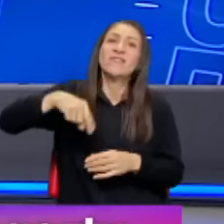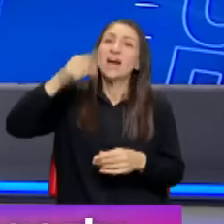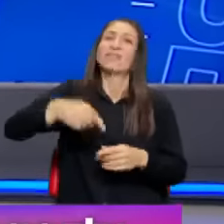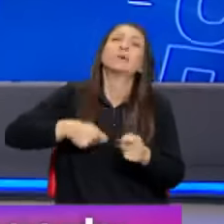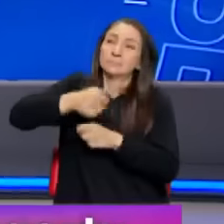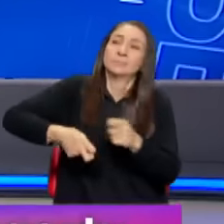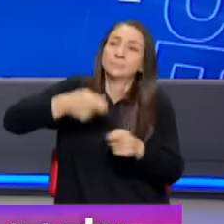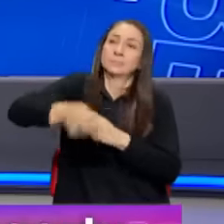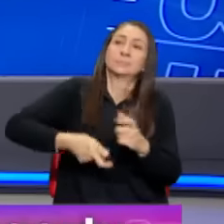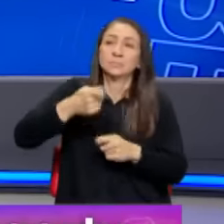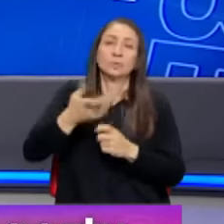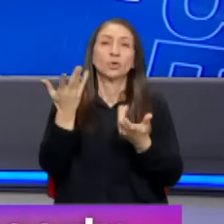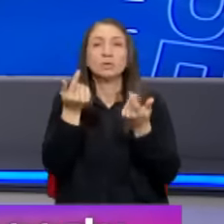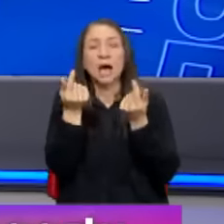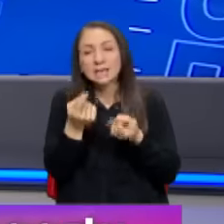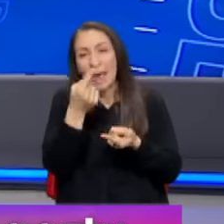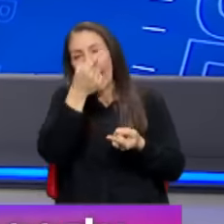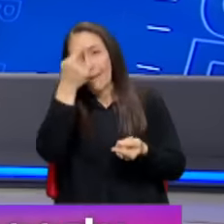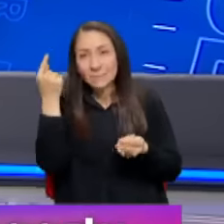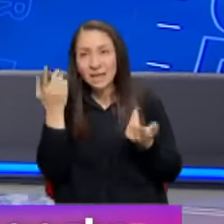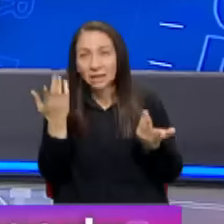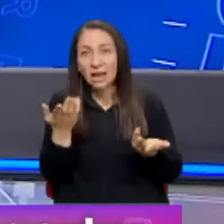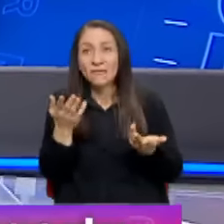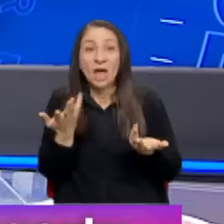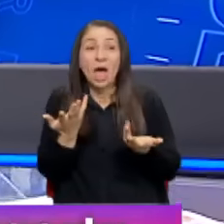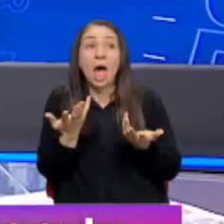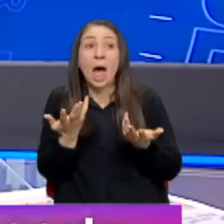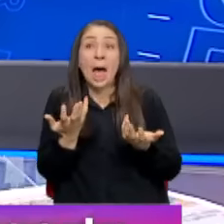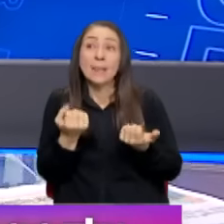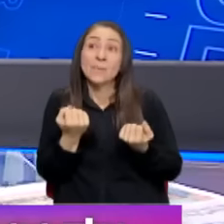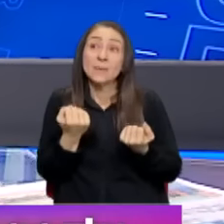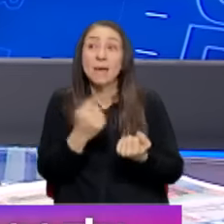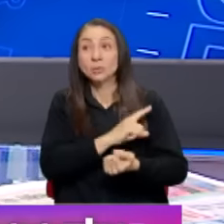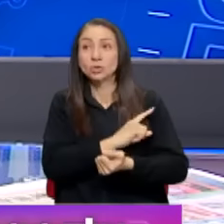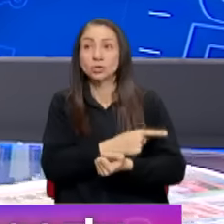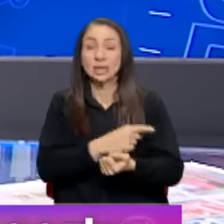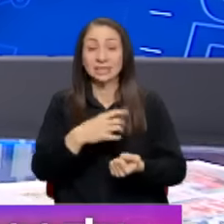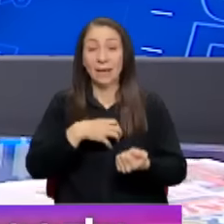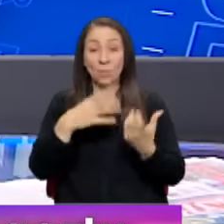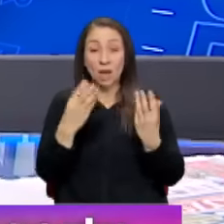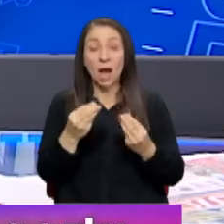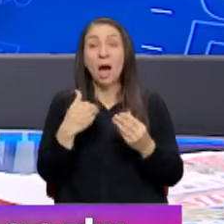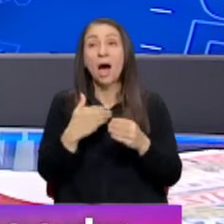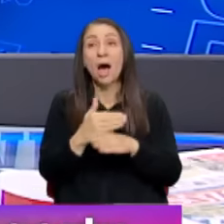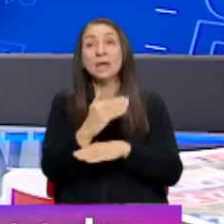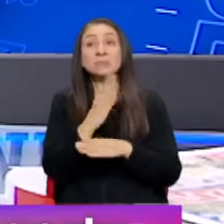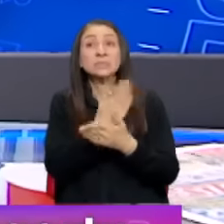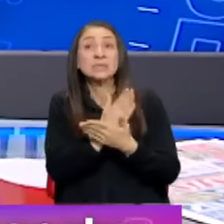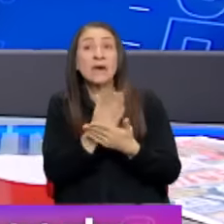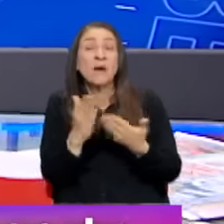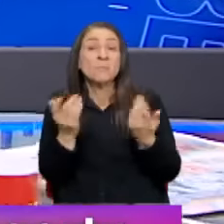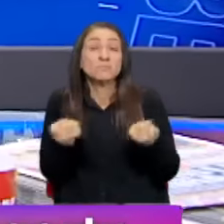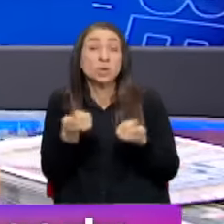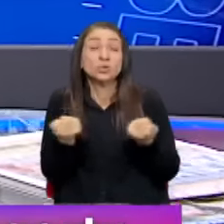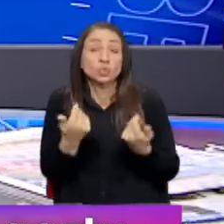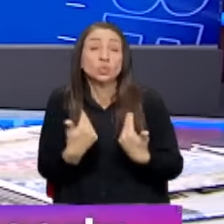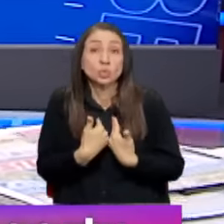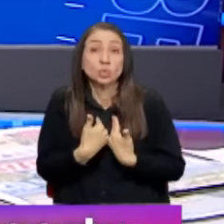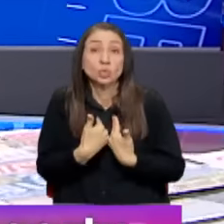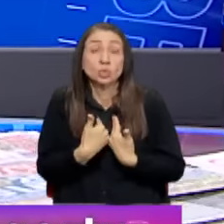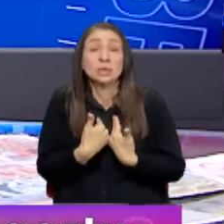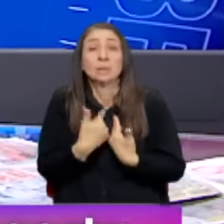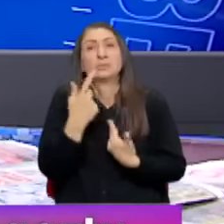verip çok daha az imkanlarla ya da alabilme gücüne sahip olarak da hayatımızı geçirmeye, idame ettirmeye